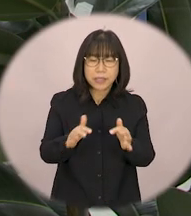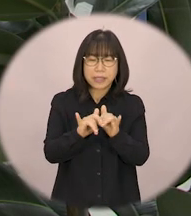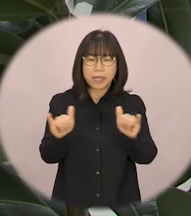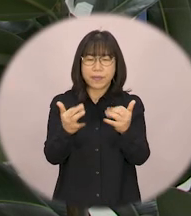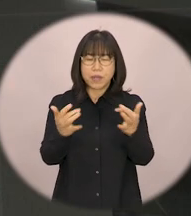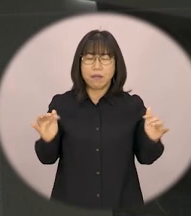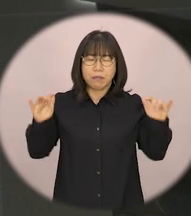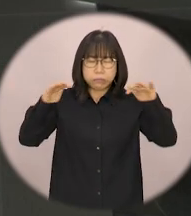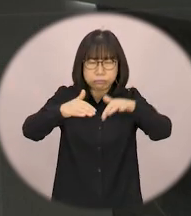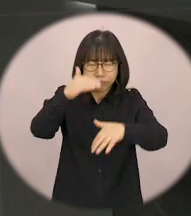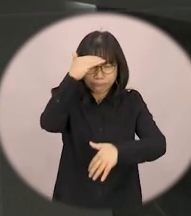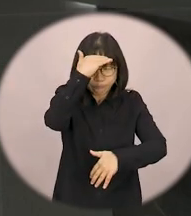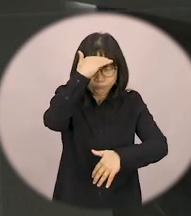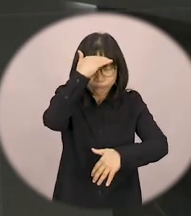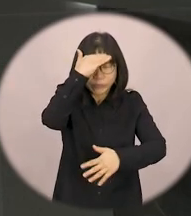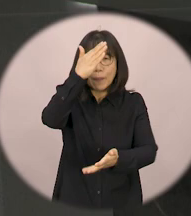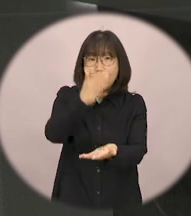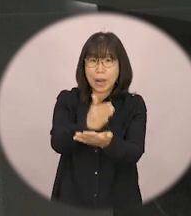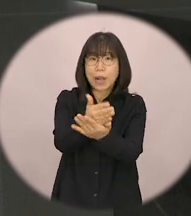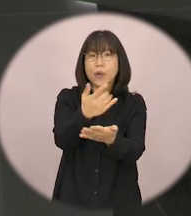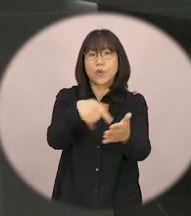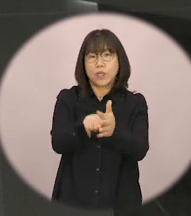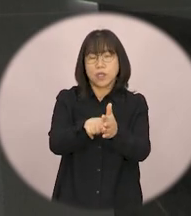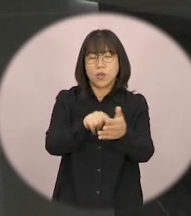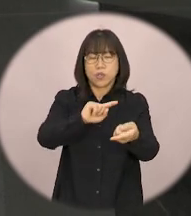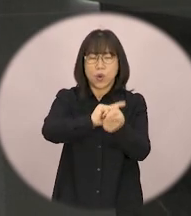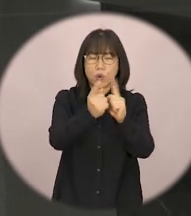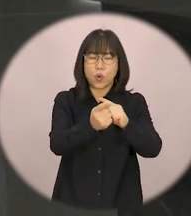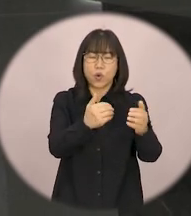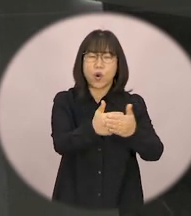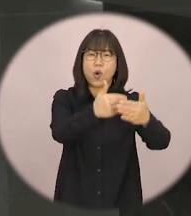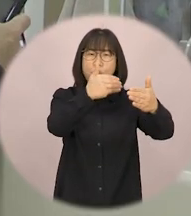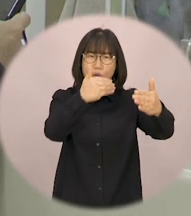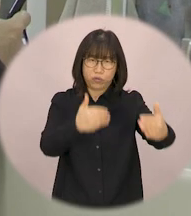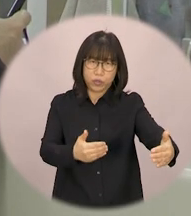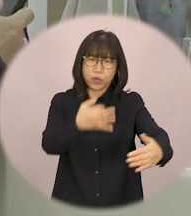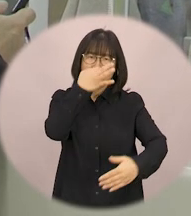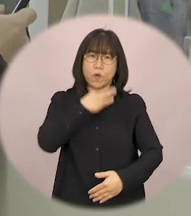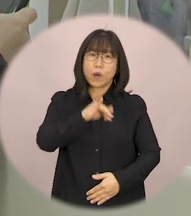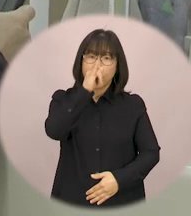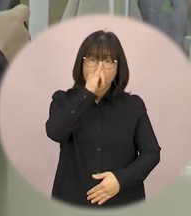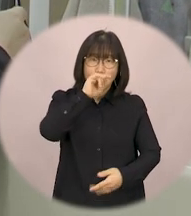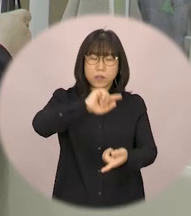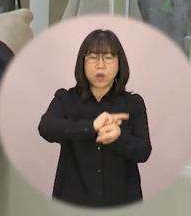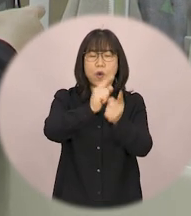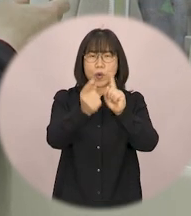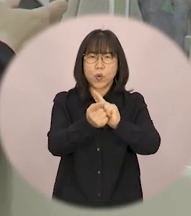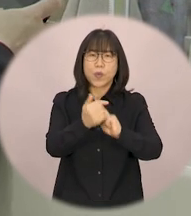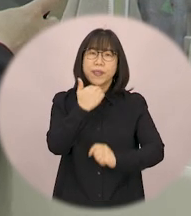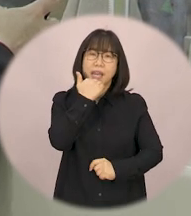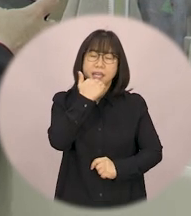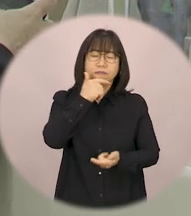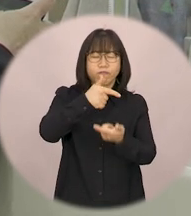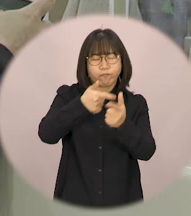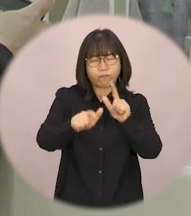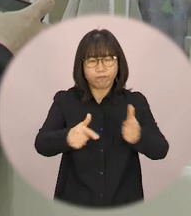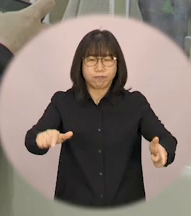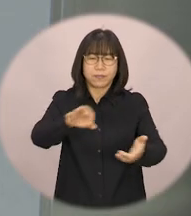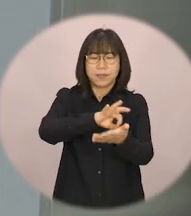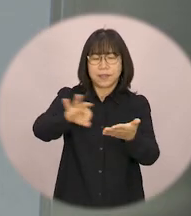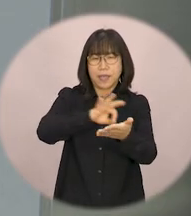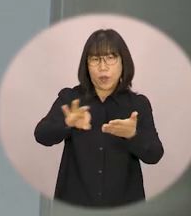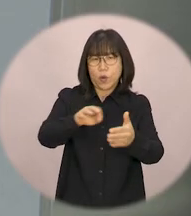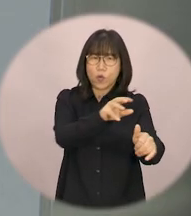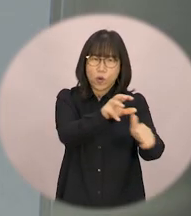서식 탁자에 다수의 민원인이 밀집되는 것을 방지해 거리 두기의 효과뿐 아니라 QR 체크인의 상용화로